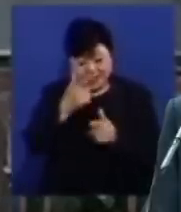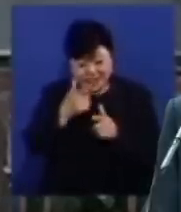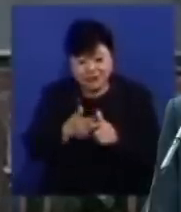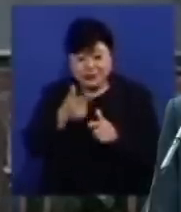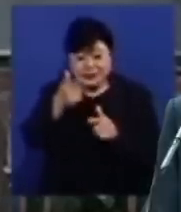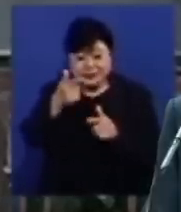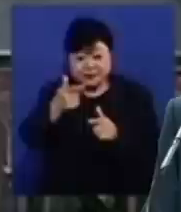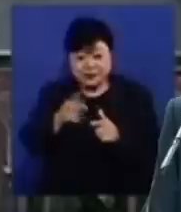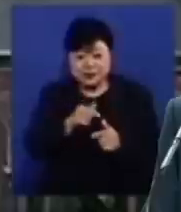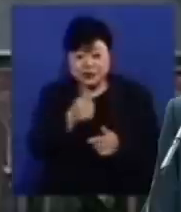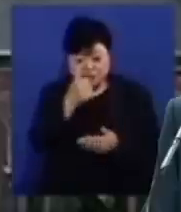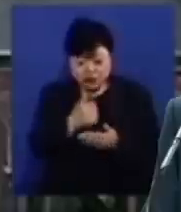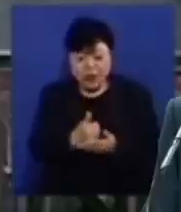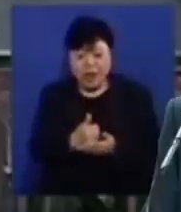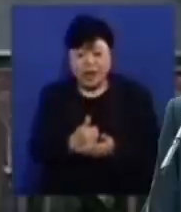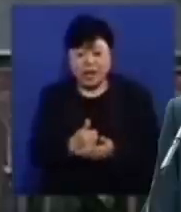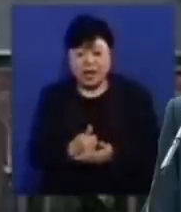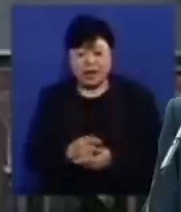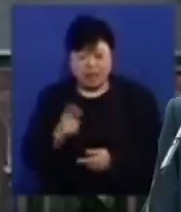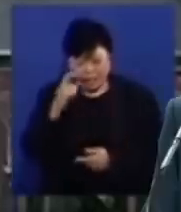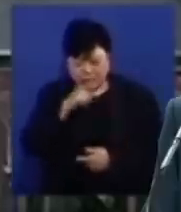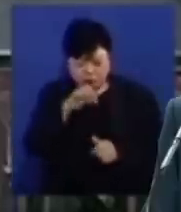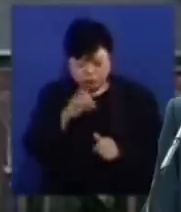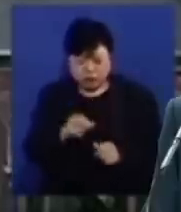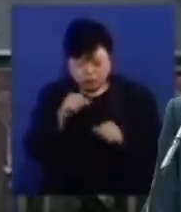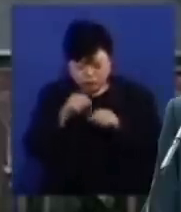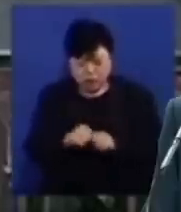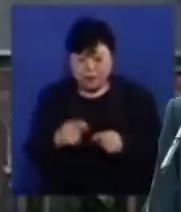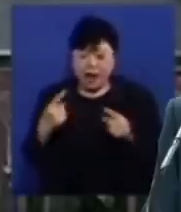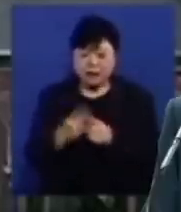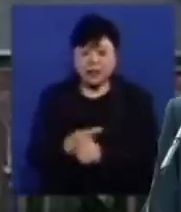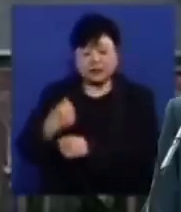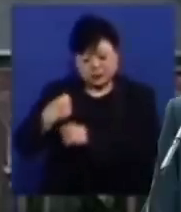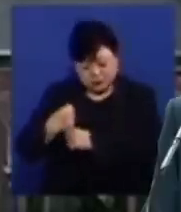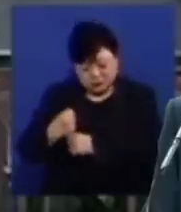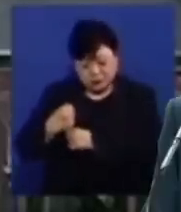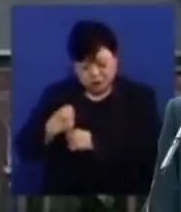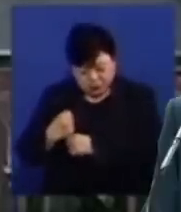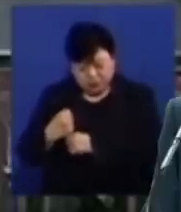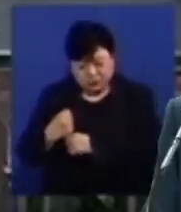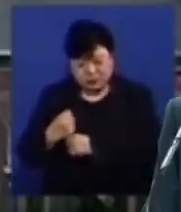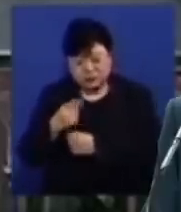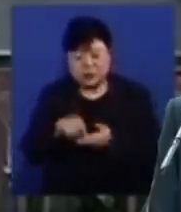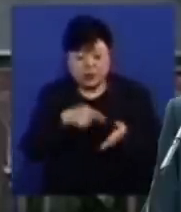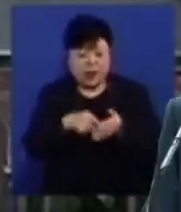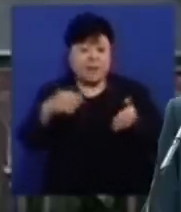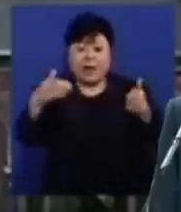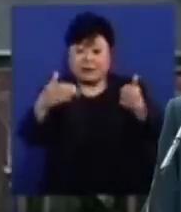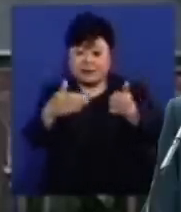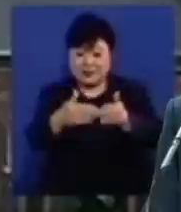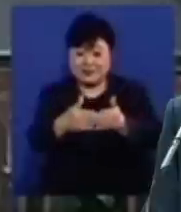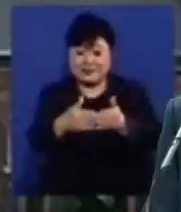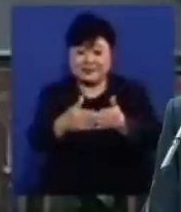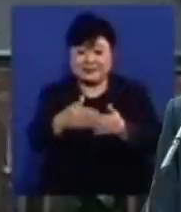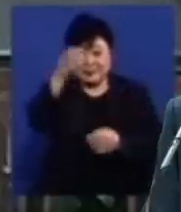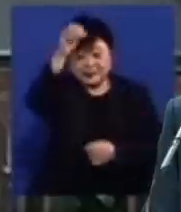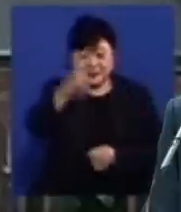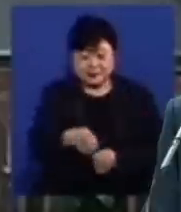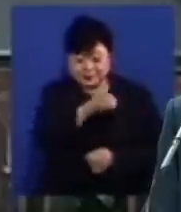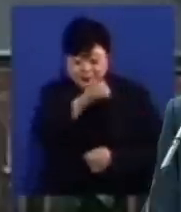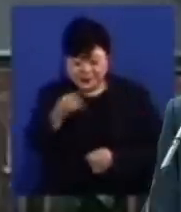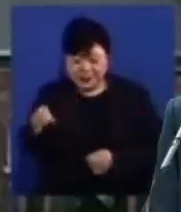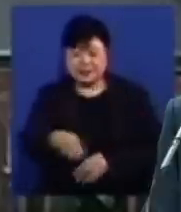예수님이 우리의 죄와 불의, 추악과 저주와 절망을 대신 짊어지고 청산해 주신, 십자가에서 내가